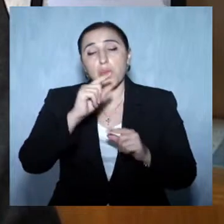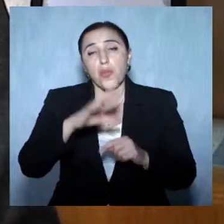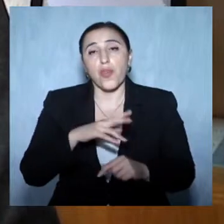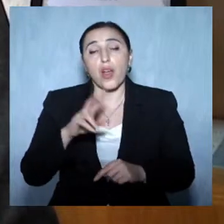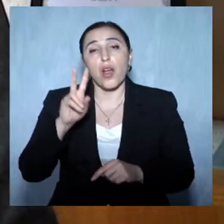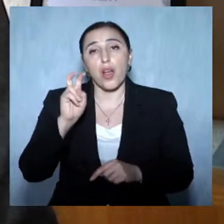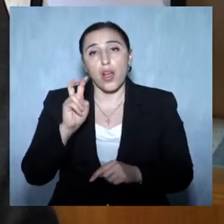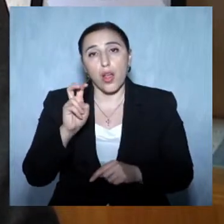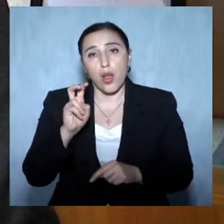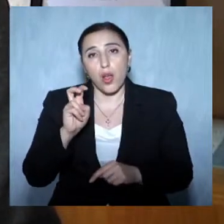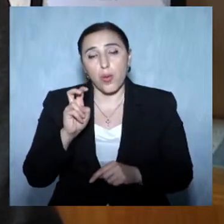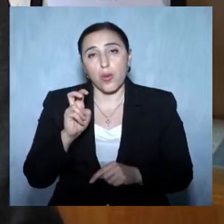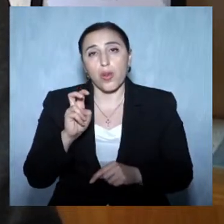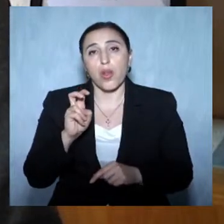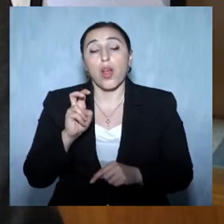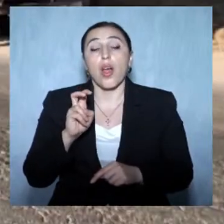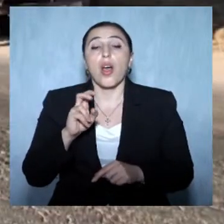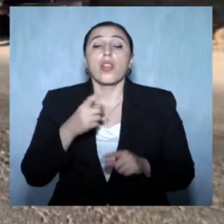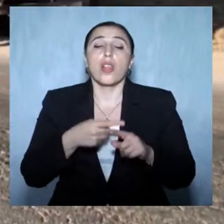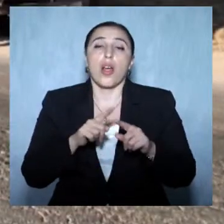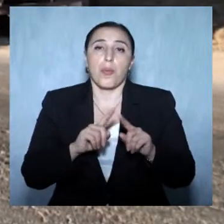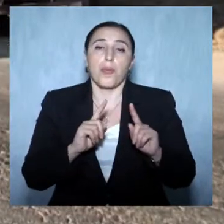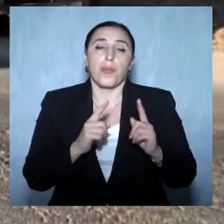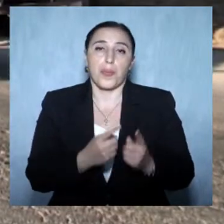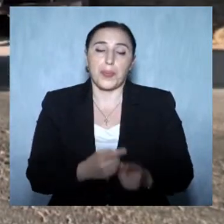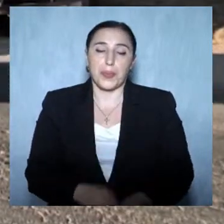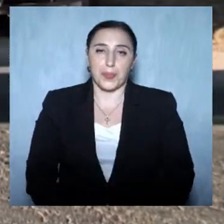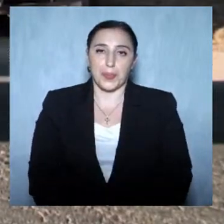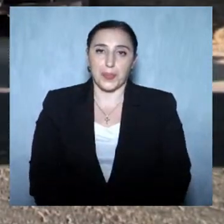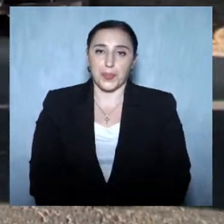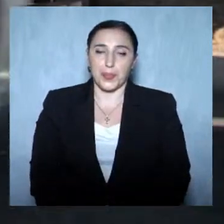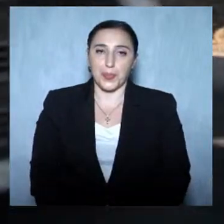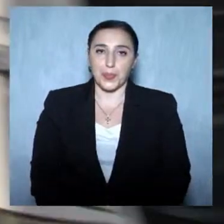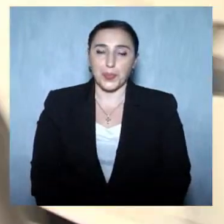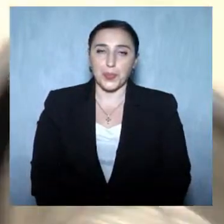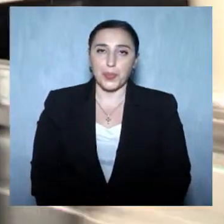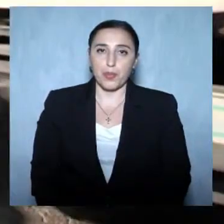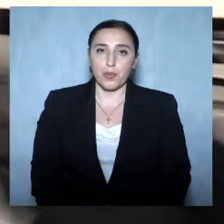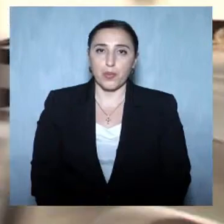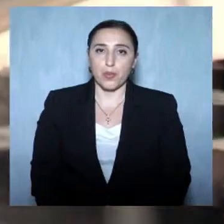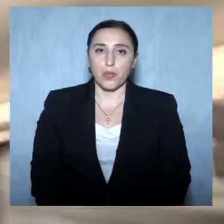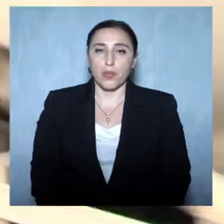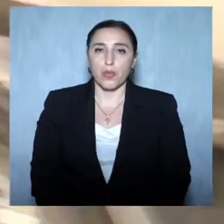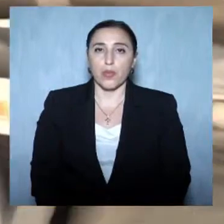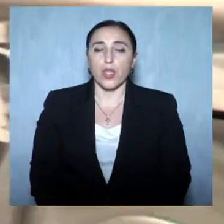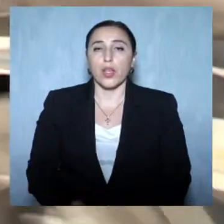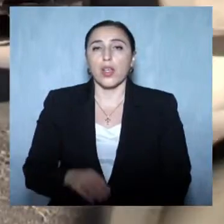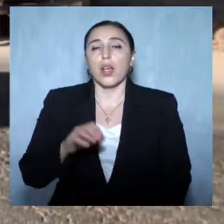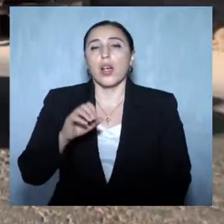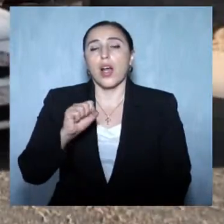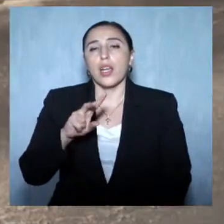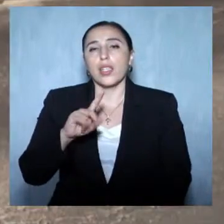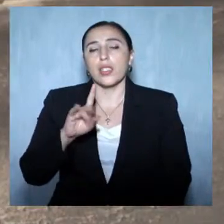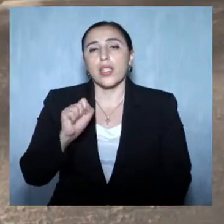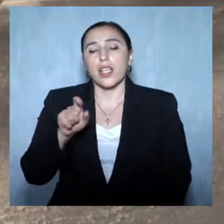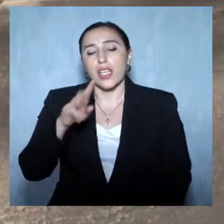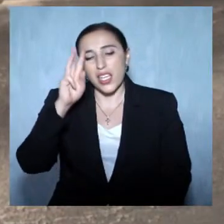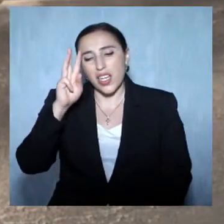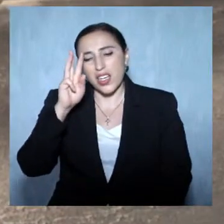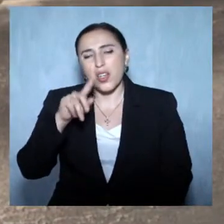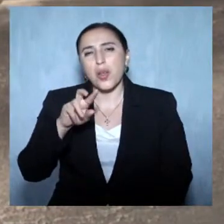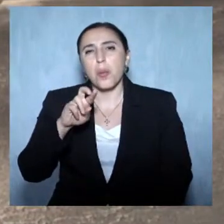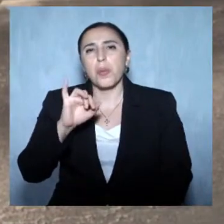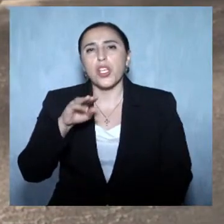հիմ կան դիսացել է ղարաբաղ մտնել ու հոմար։ Կահմանալիզադեն իրանից Հայաստան բիտում է